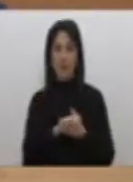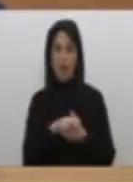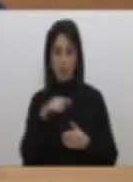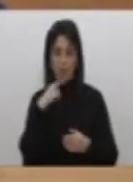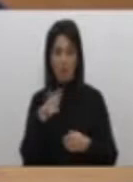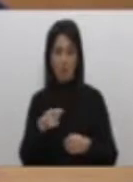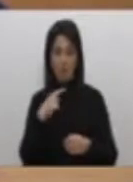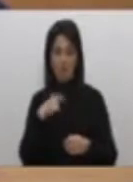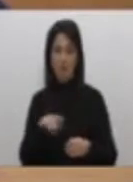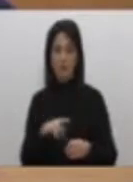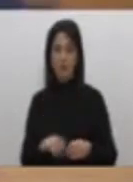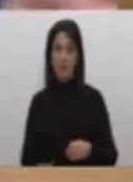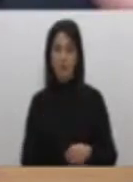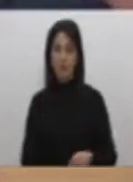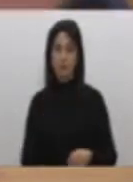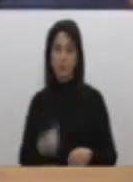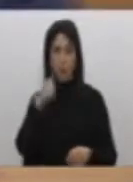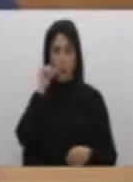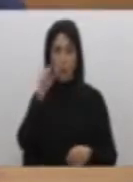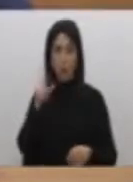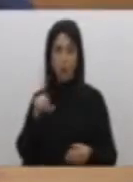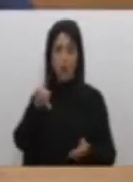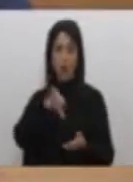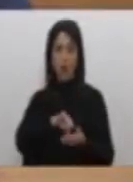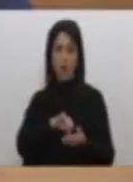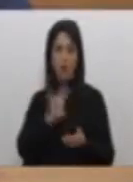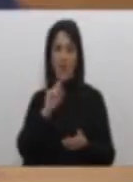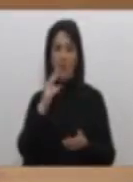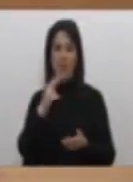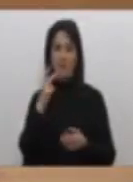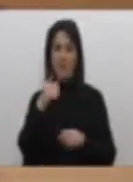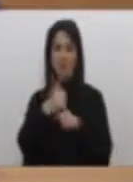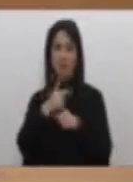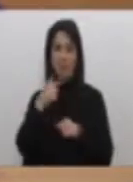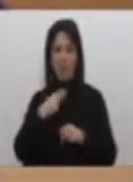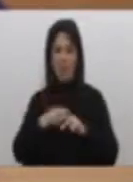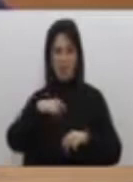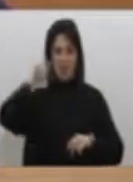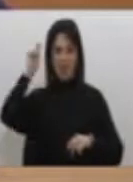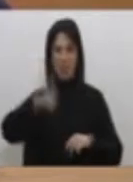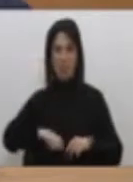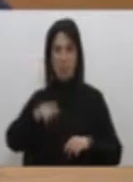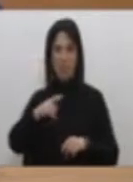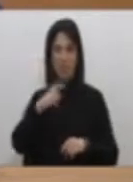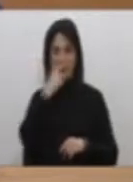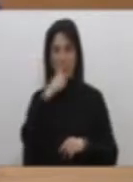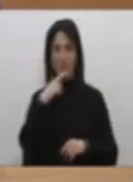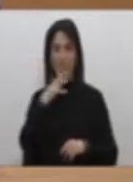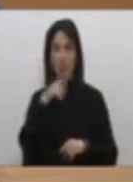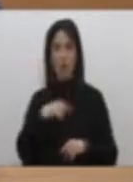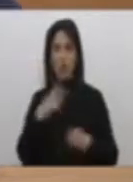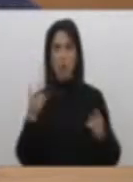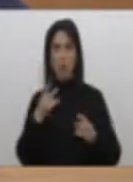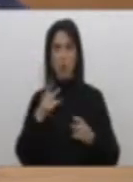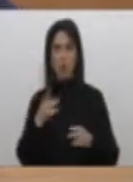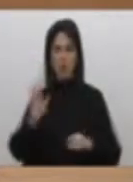ჩვენ. Და გუში რო გამოვიდა ნაცების ბელადი და თქვა რომ მე იმისთვის ვარ ჩამოსული დადგა ის დრო სადაც ჩვენ უნდა